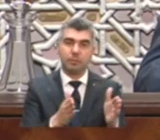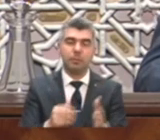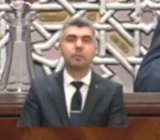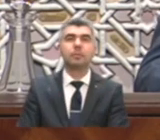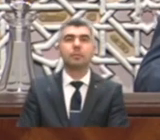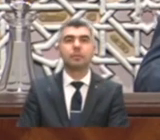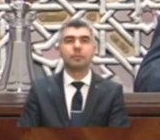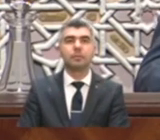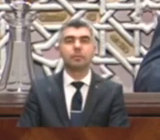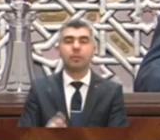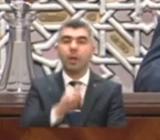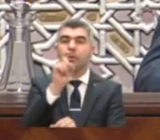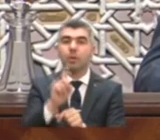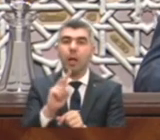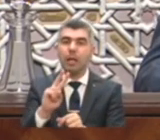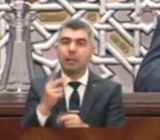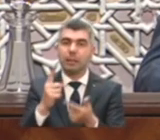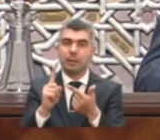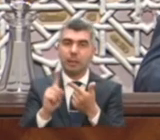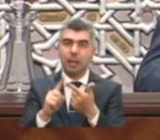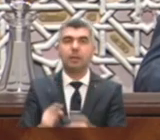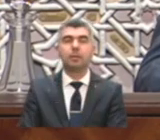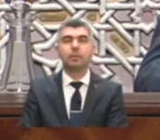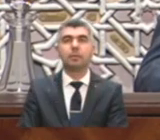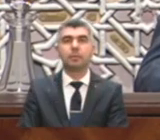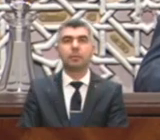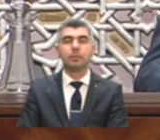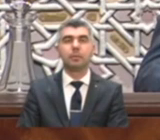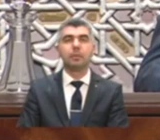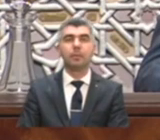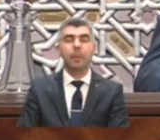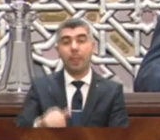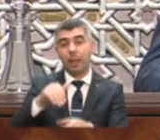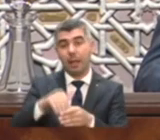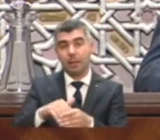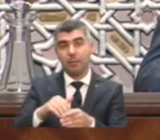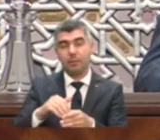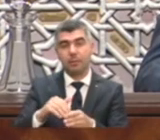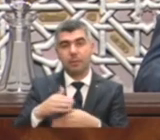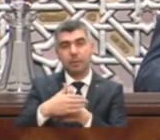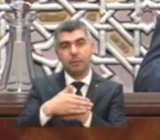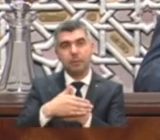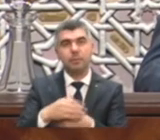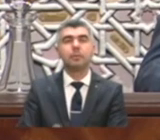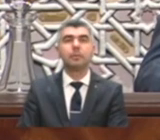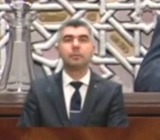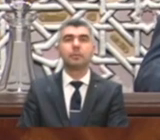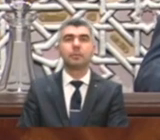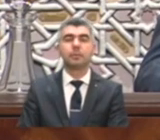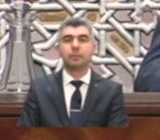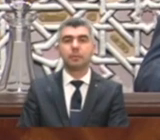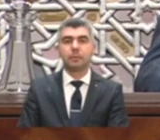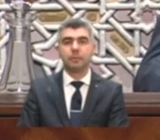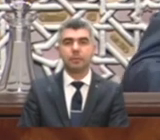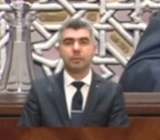المحترمة. سؤال ثاني في وحدة الموضوع للسيدات السادة النواب المحترمين عن فريق التجمع الوطني الأحرار، تفضلوا السيدة